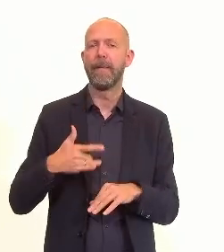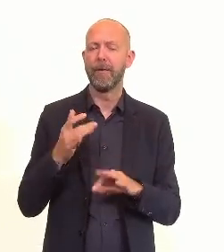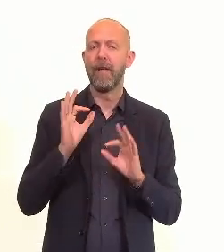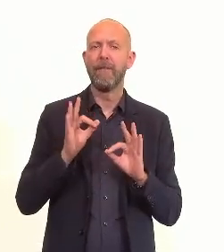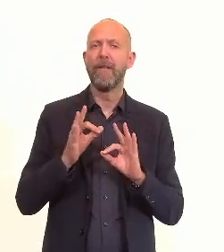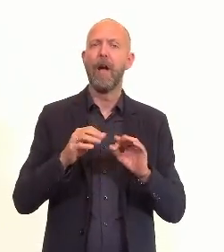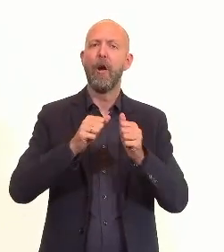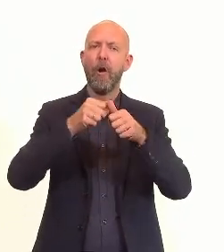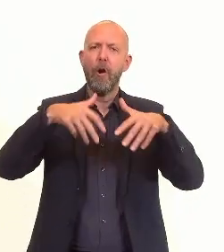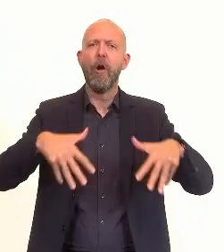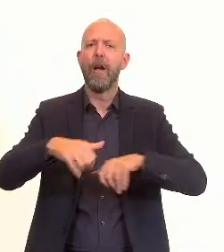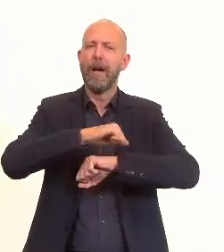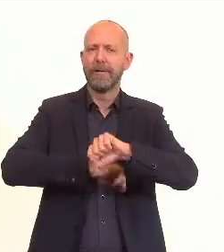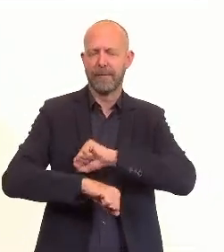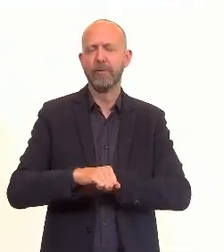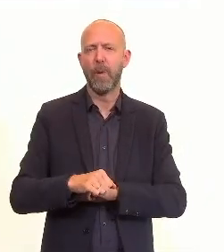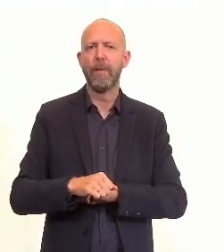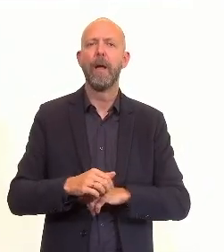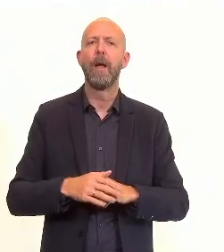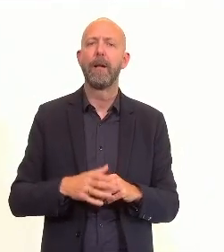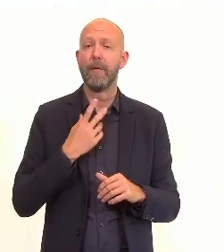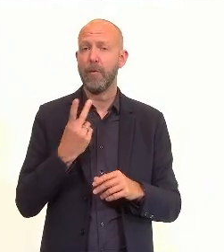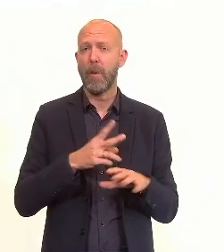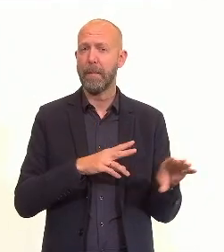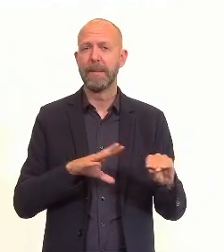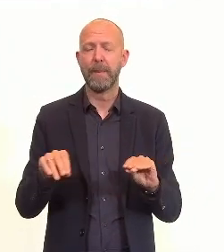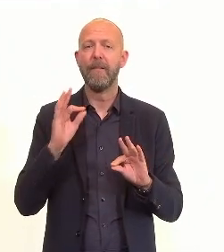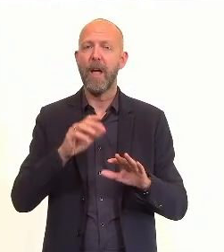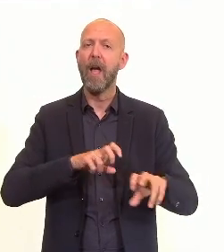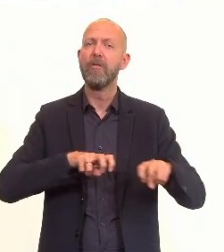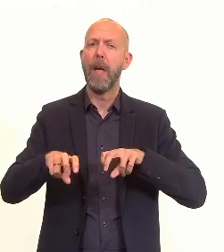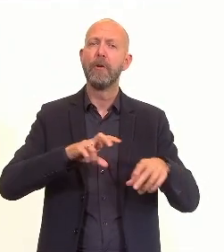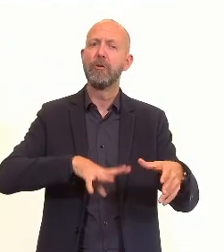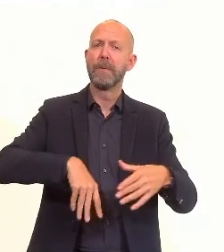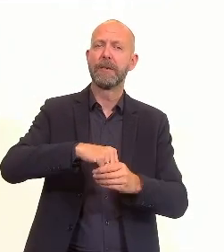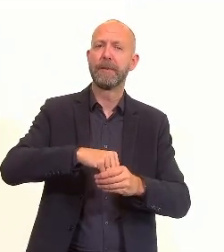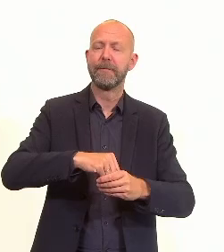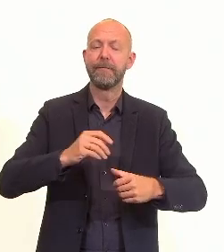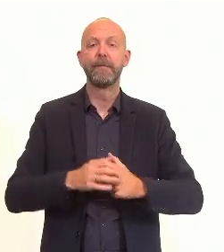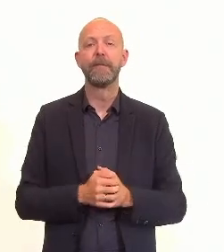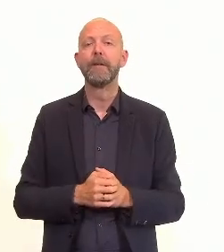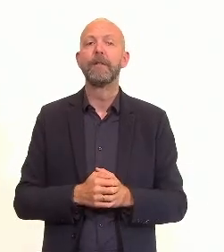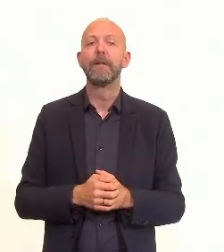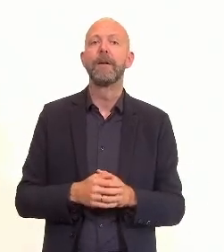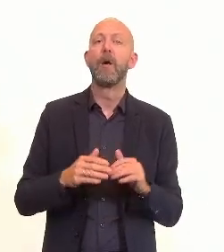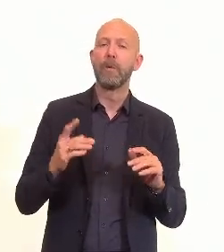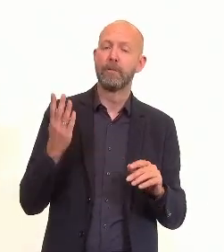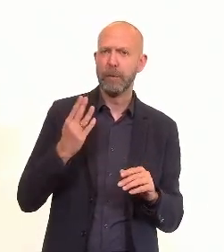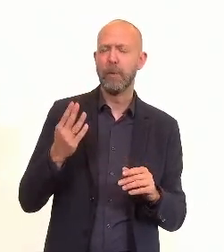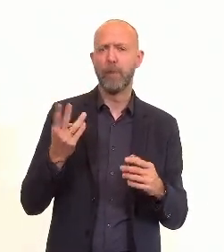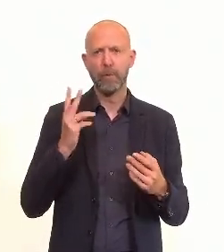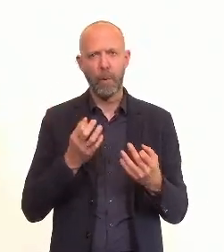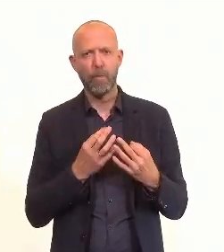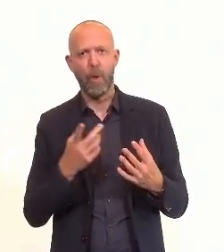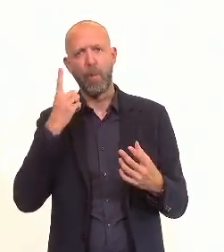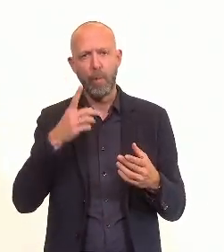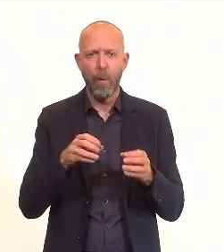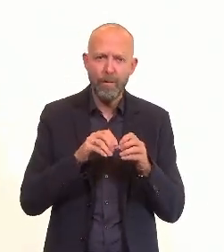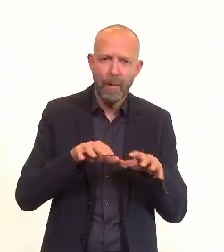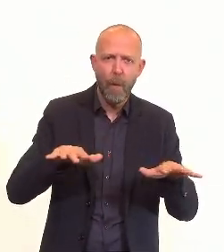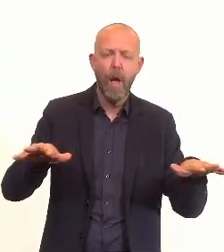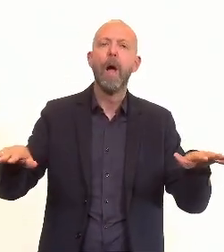ça c'est leur droit aussi. Le projet est en cours, il va se finaliser au fur et à mesure. On est aujourd'hui dans le temps de la